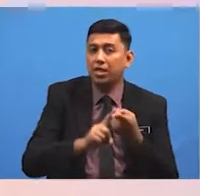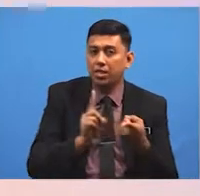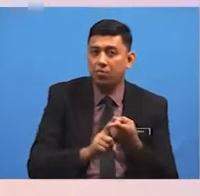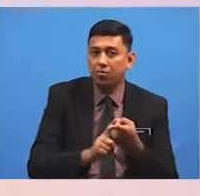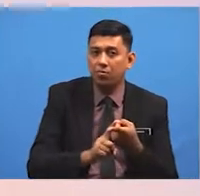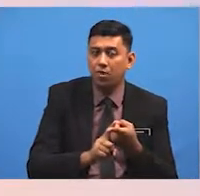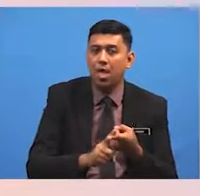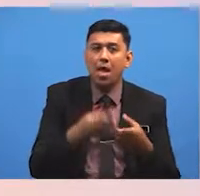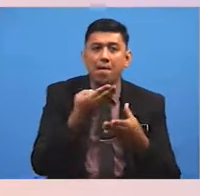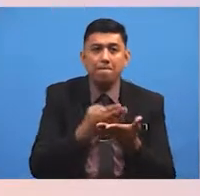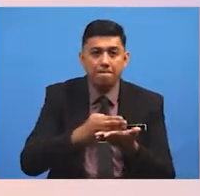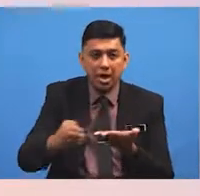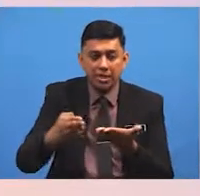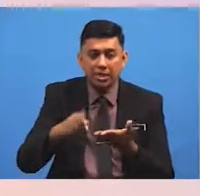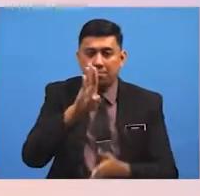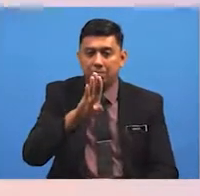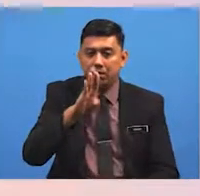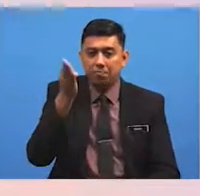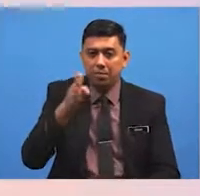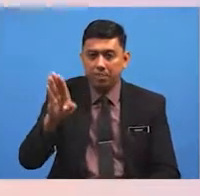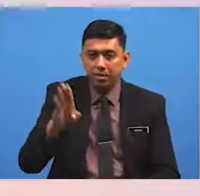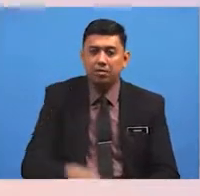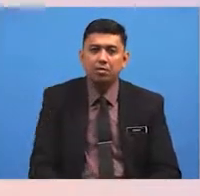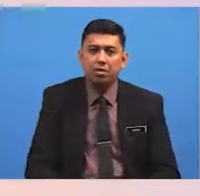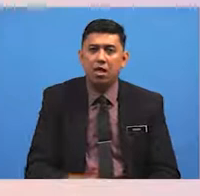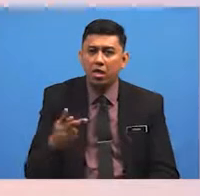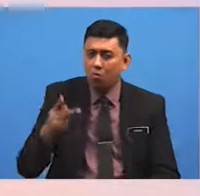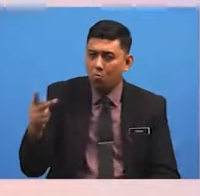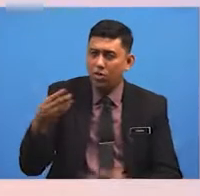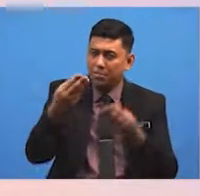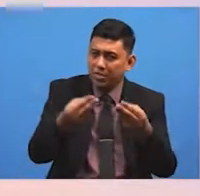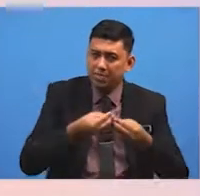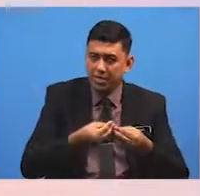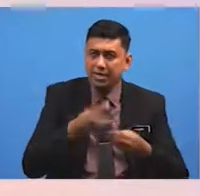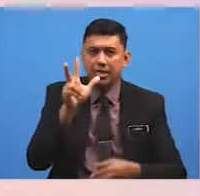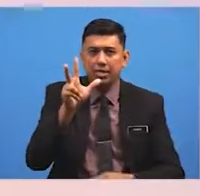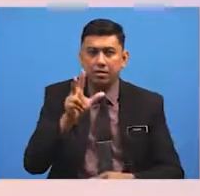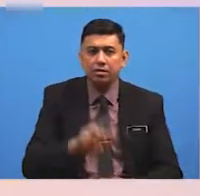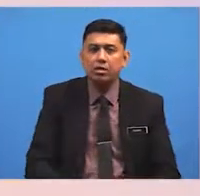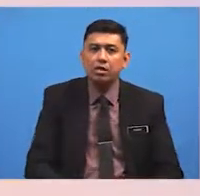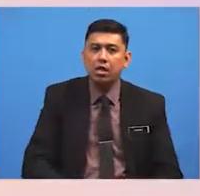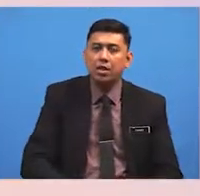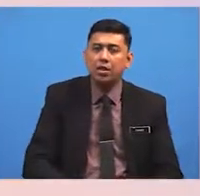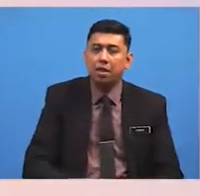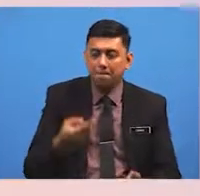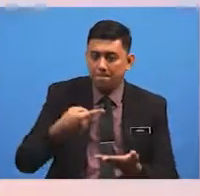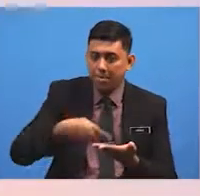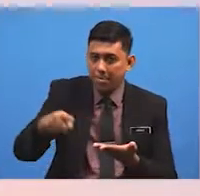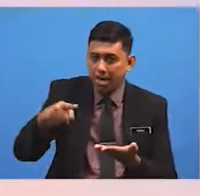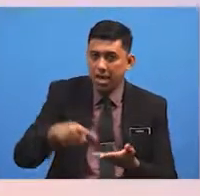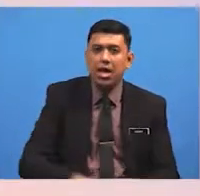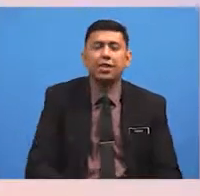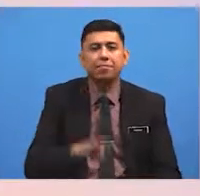Baki bibit kedua komponen penerimaan ketiga komponen pembayaran